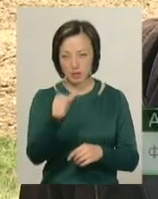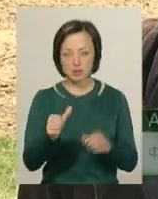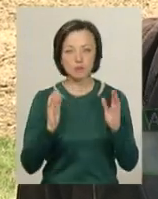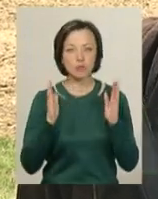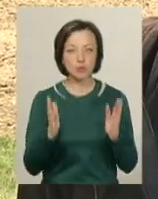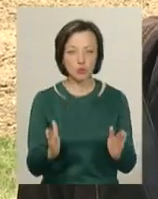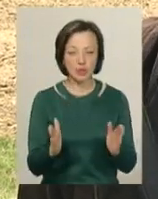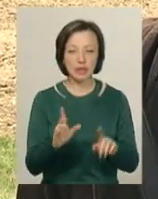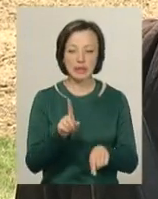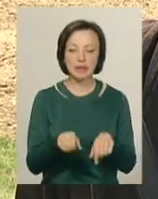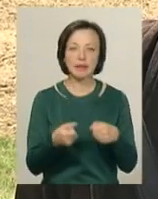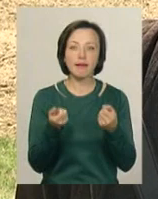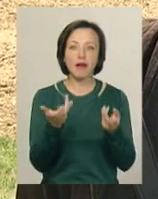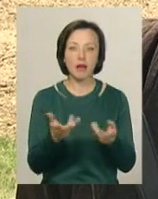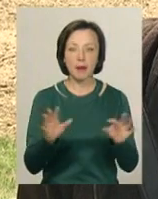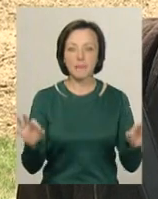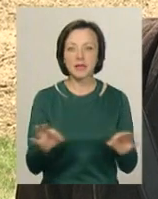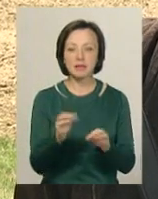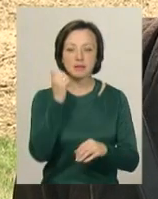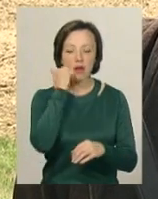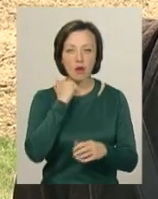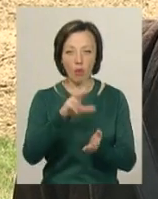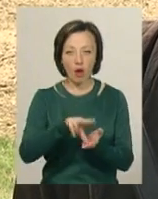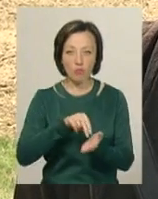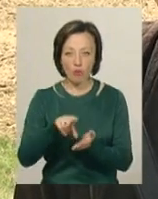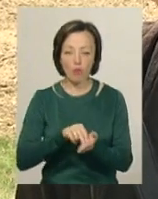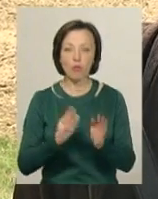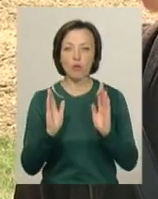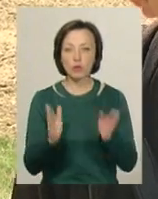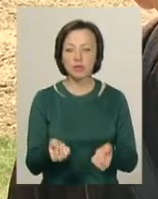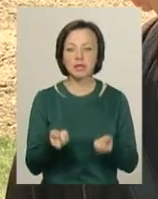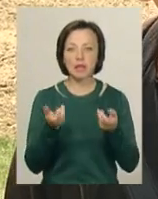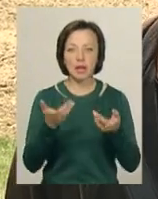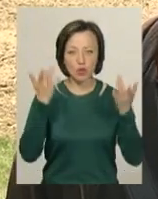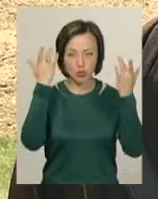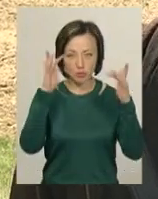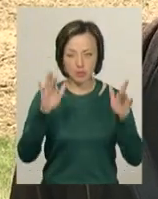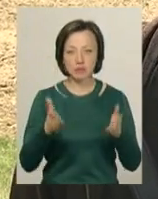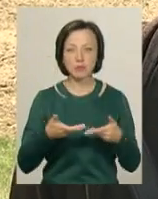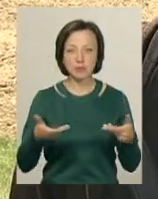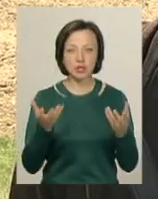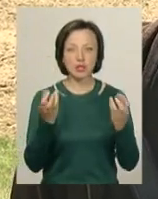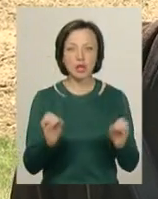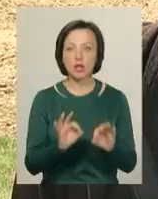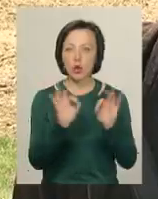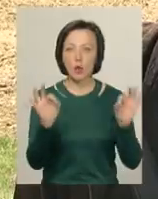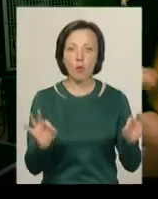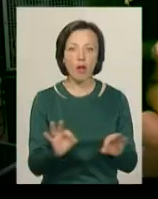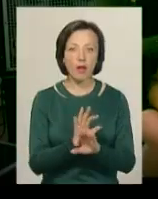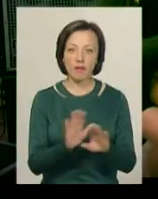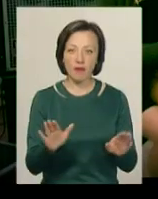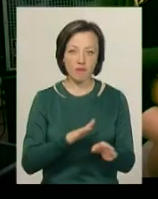Буде декілька пісень зі старого альбому і буде декілька сюрпризів, які ми ще ніколи не